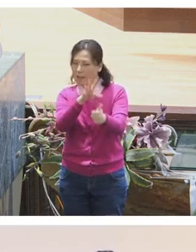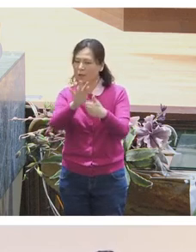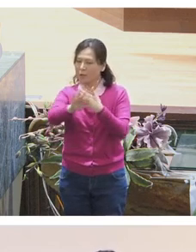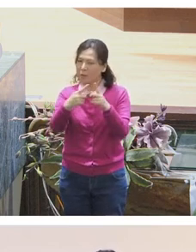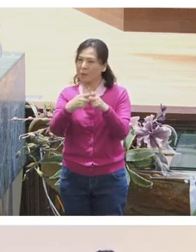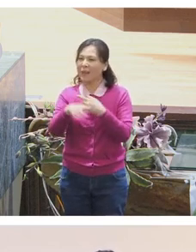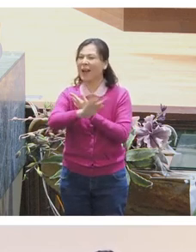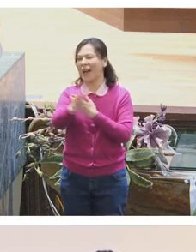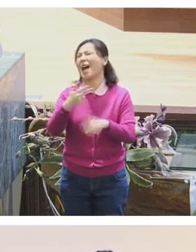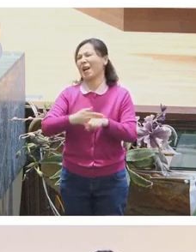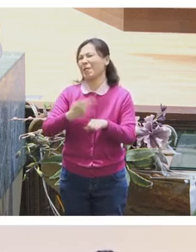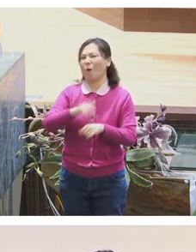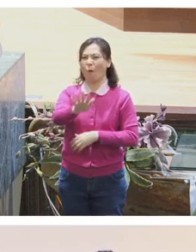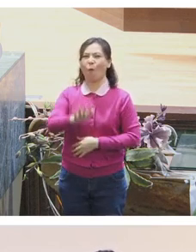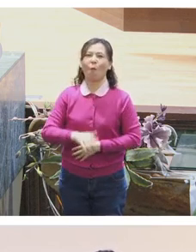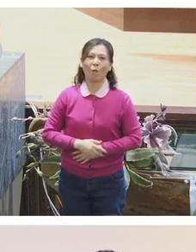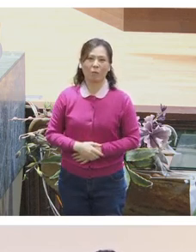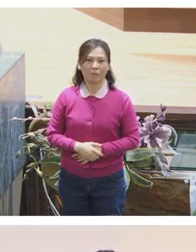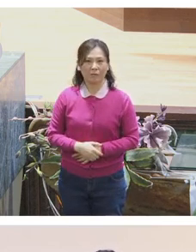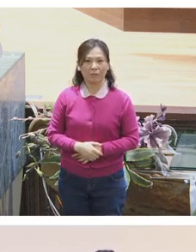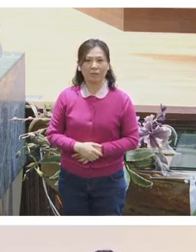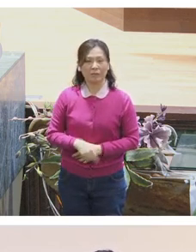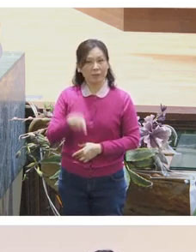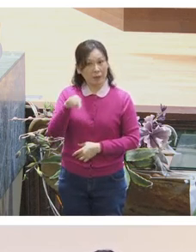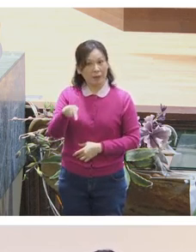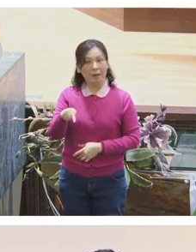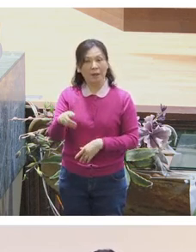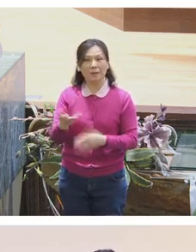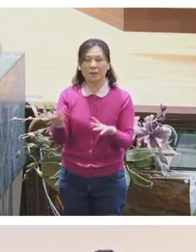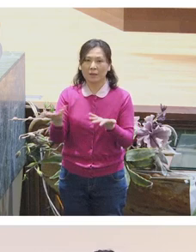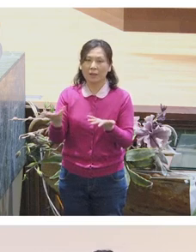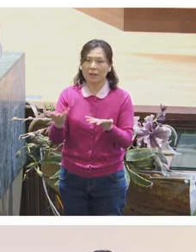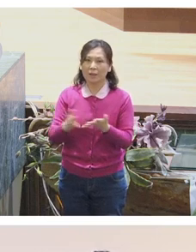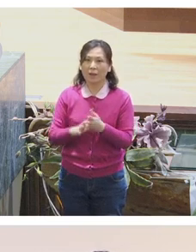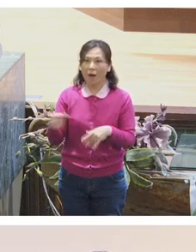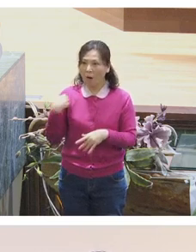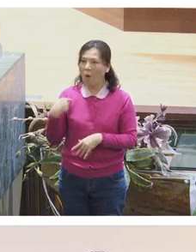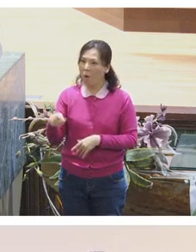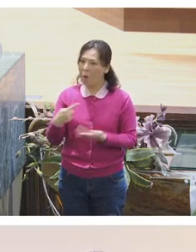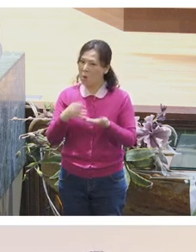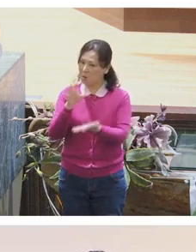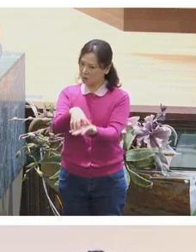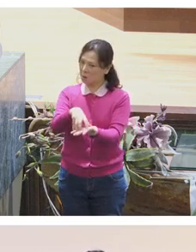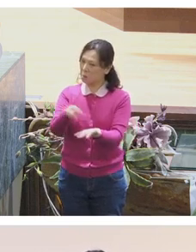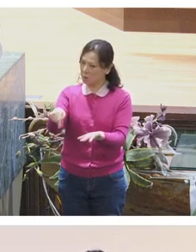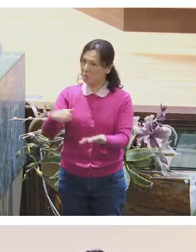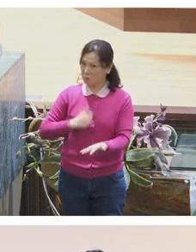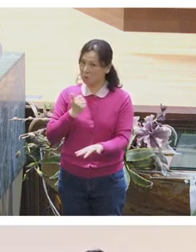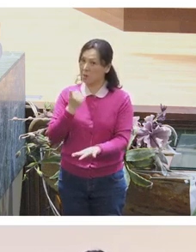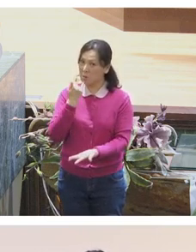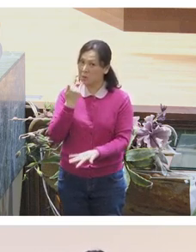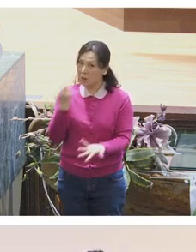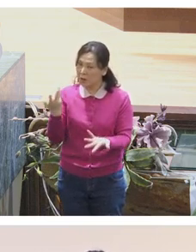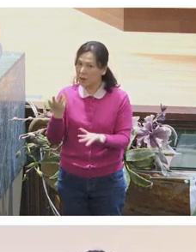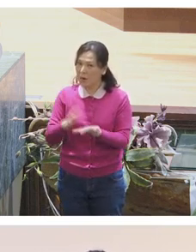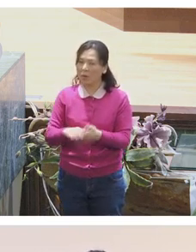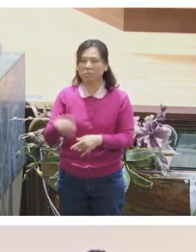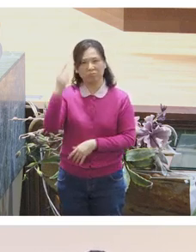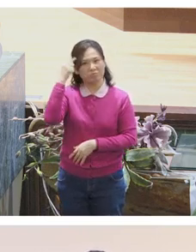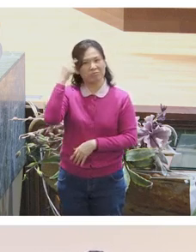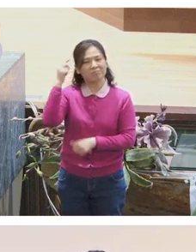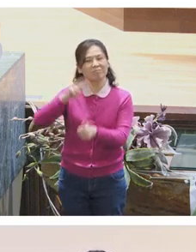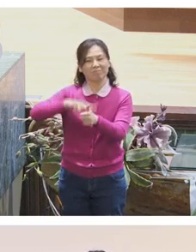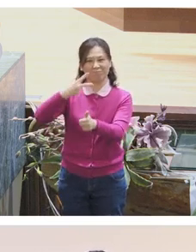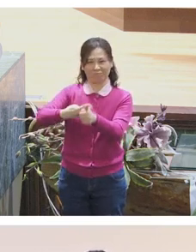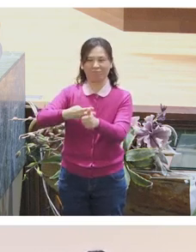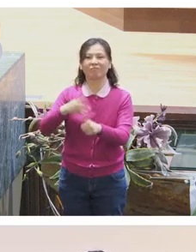方法。那有其他做事的方法，这件事情被承认之后，好，也可能会改变一些观念跟语